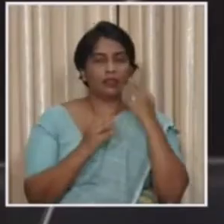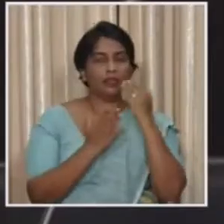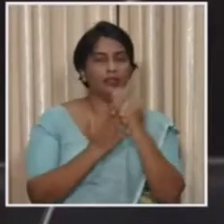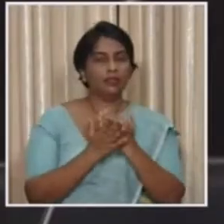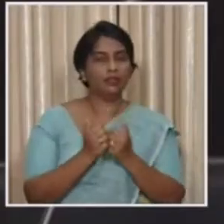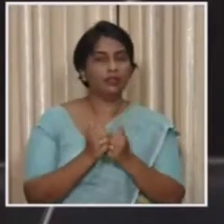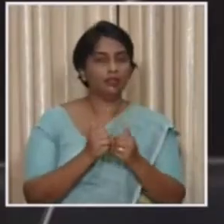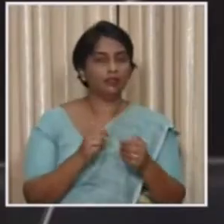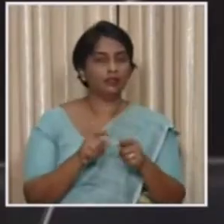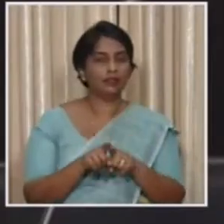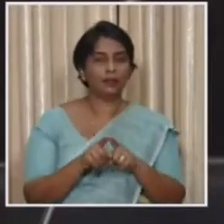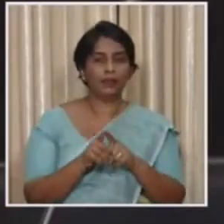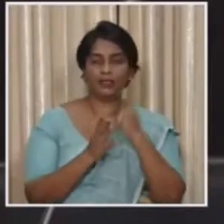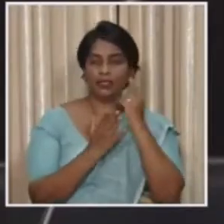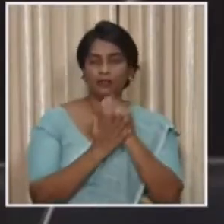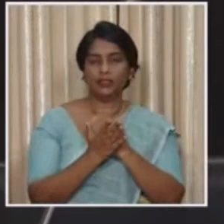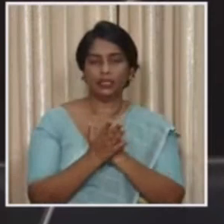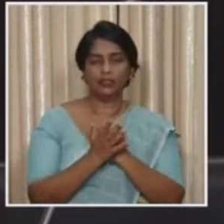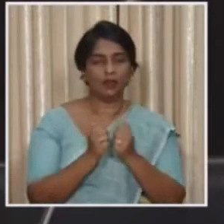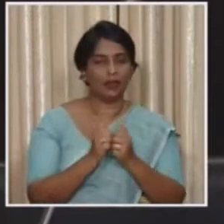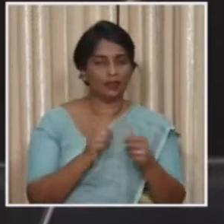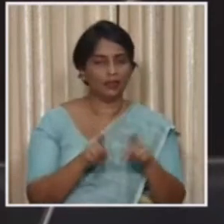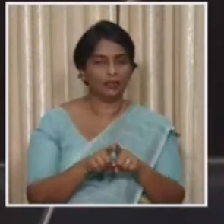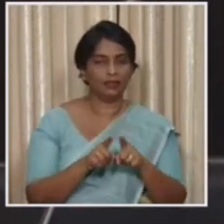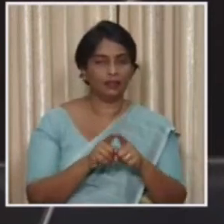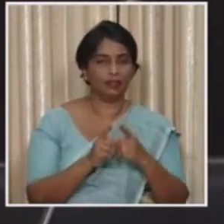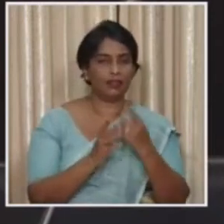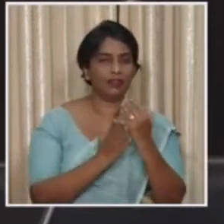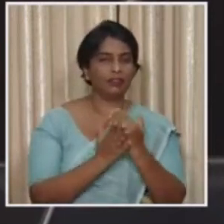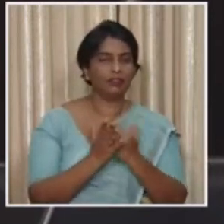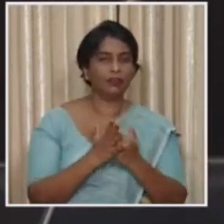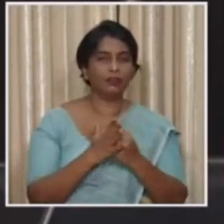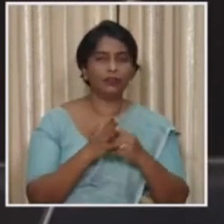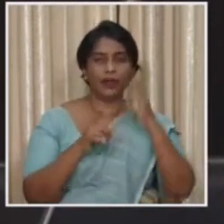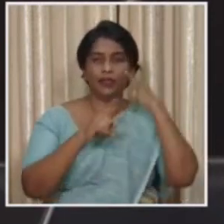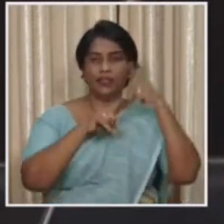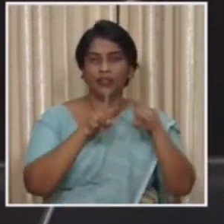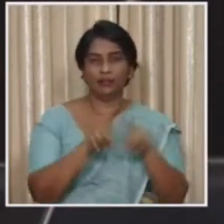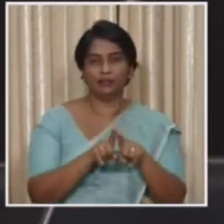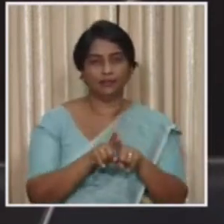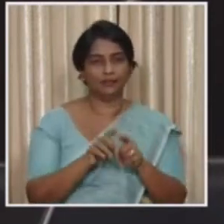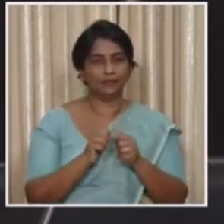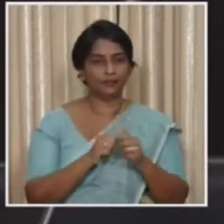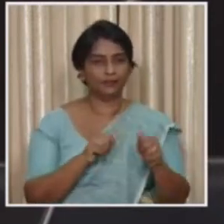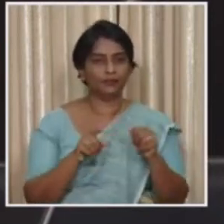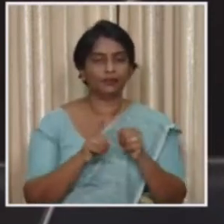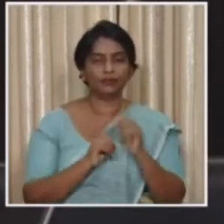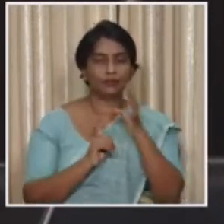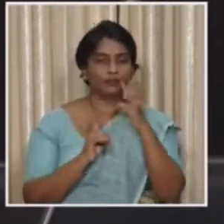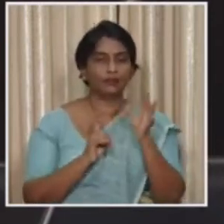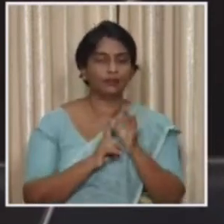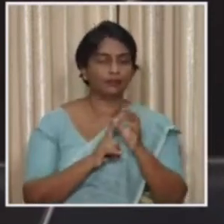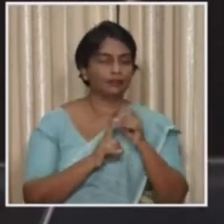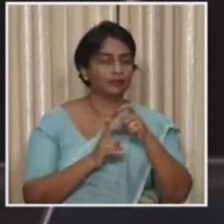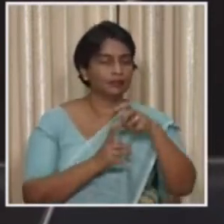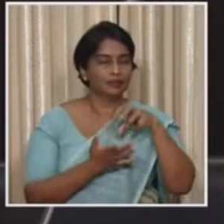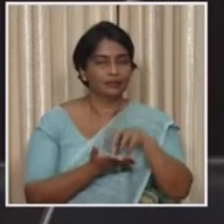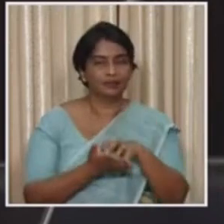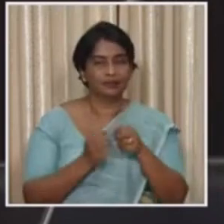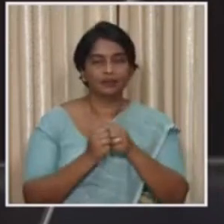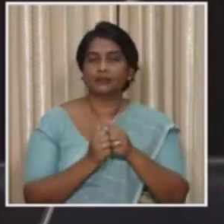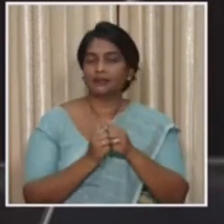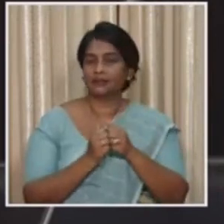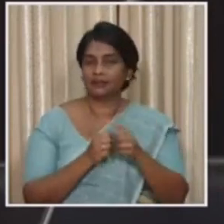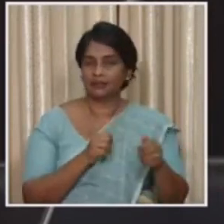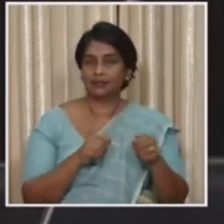செய்யப்பட்டது அதன் பிறகு நடந்த 2004 தேர்தலிலும் அதே புத்தள மாவட்ட மக்களால் தெரிவு செய்யப்பட்ட பாராளுமன்ற உறுப்பினர் லரின் பெரேரா